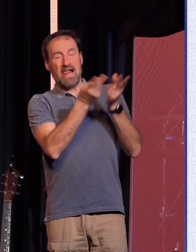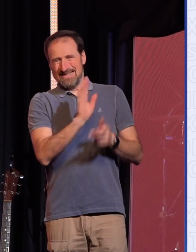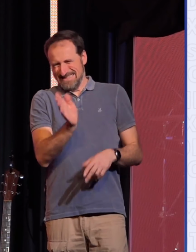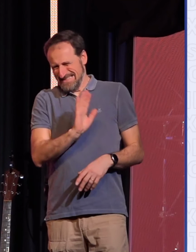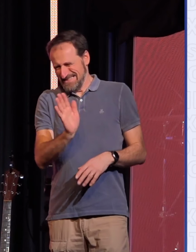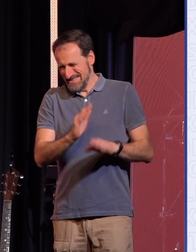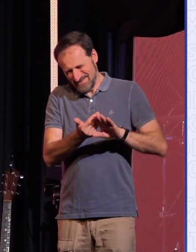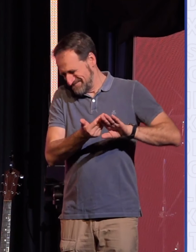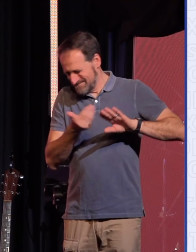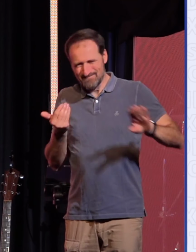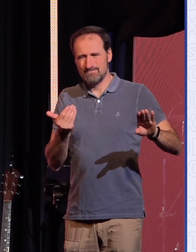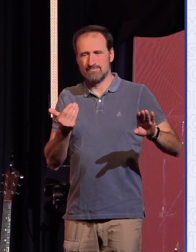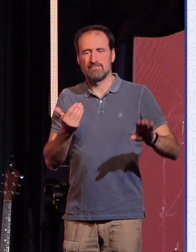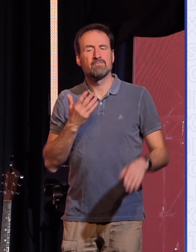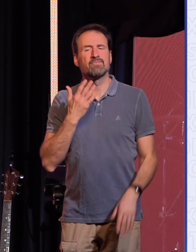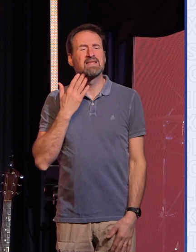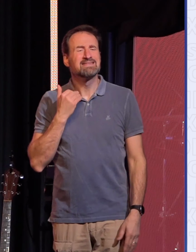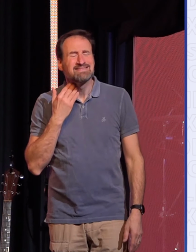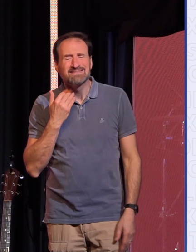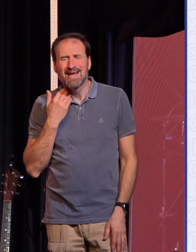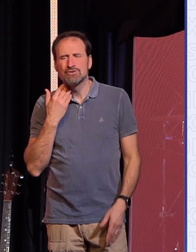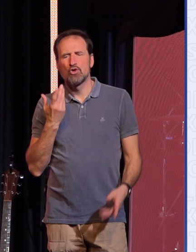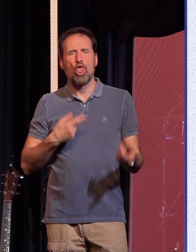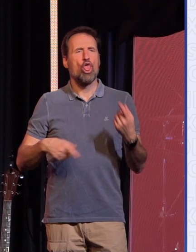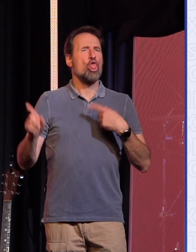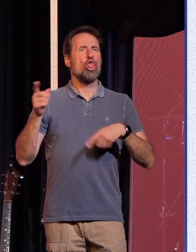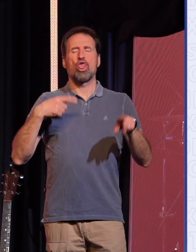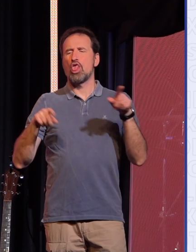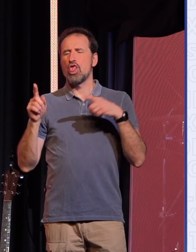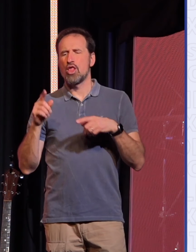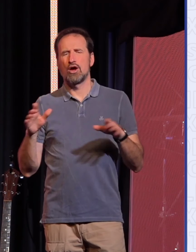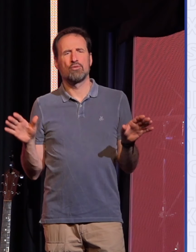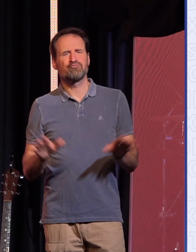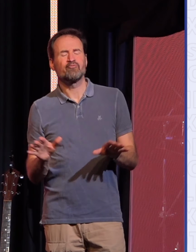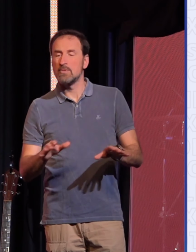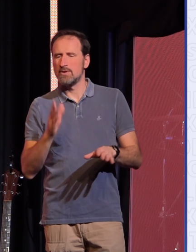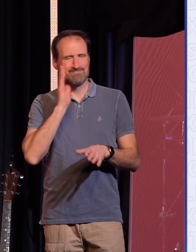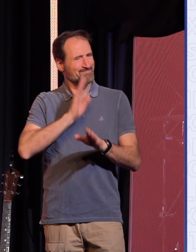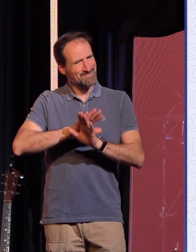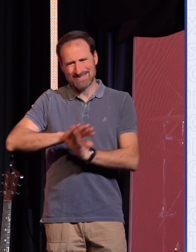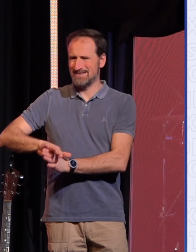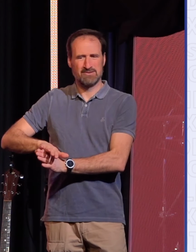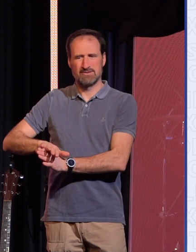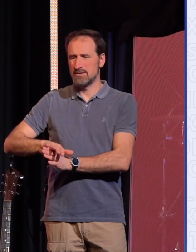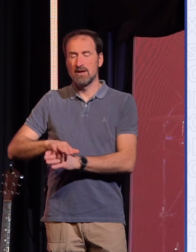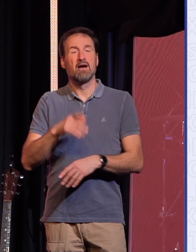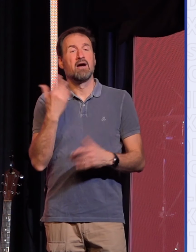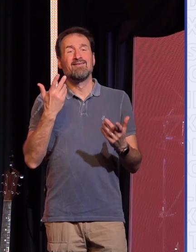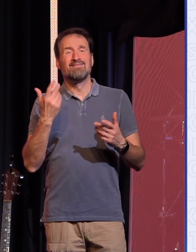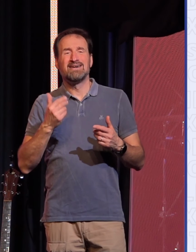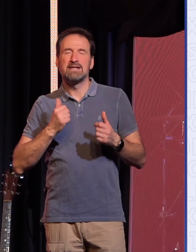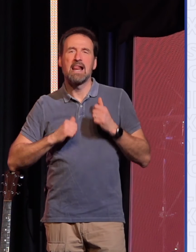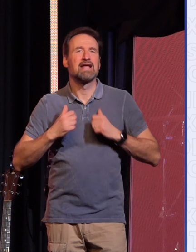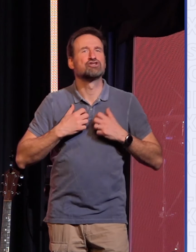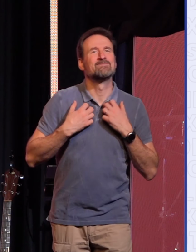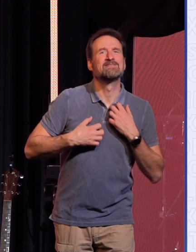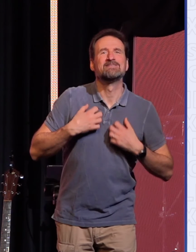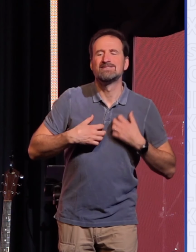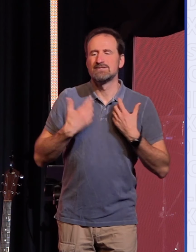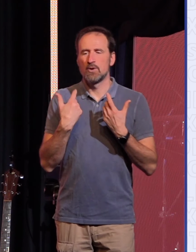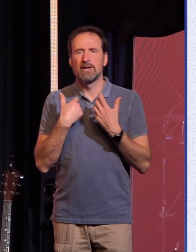Trennt euch von sexueller Unmoral und Ausschweifungen, von Leidenschaften und Lastern, aber auch von der